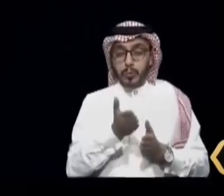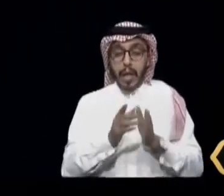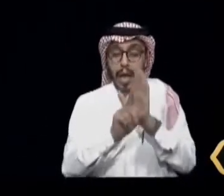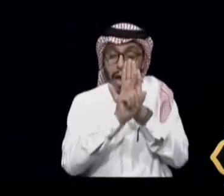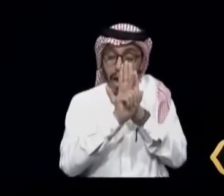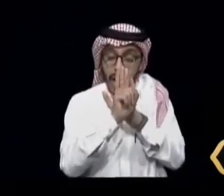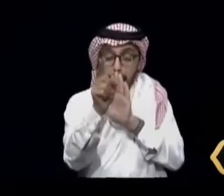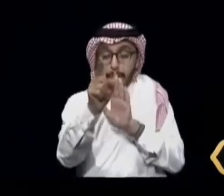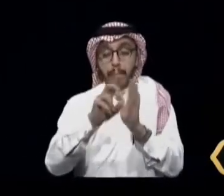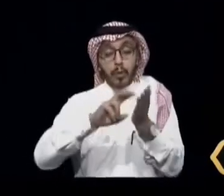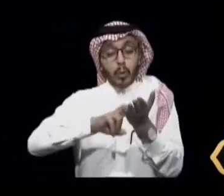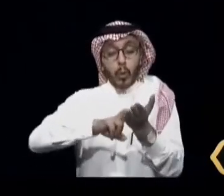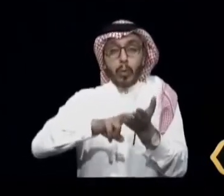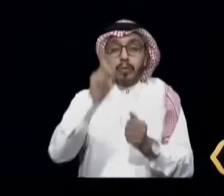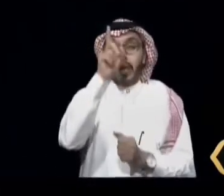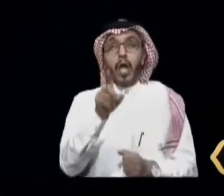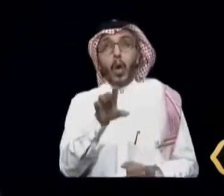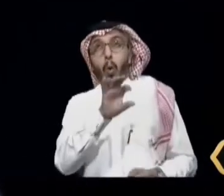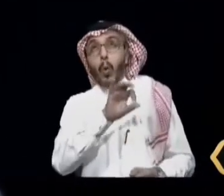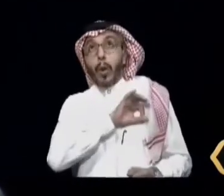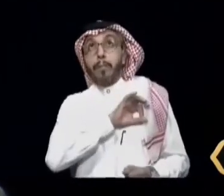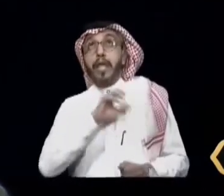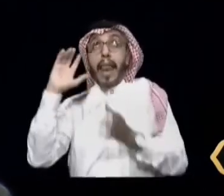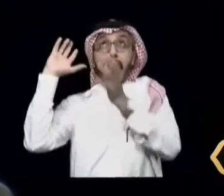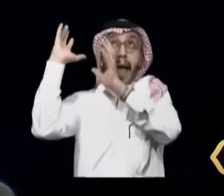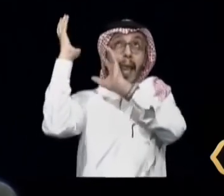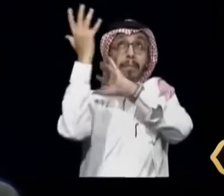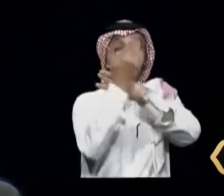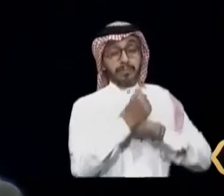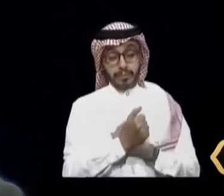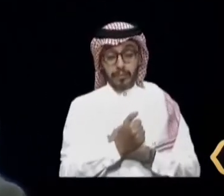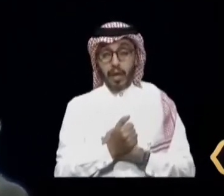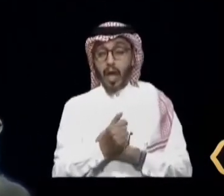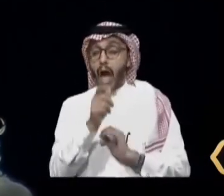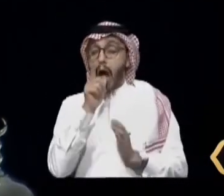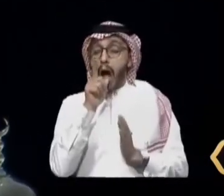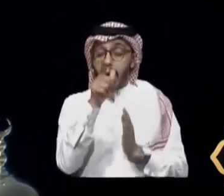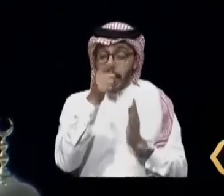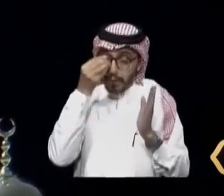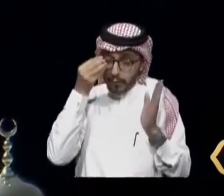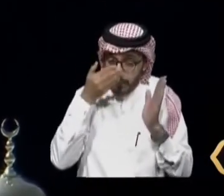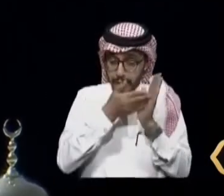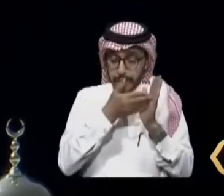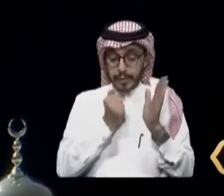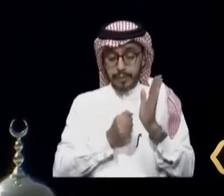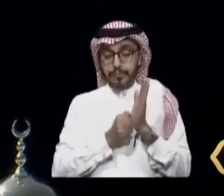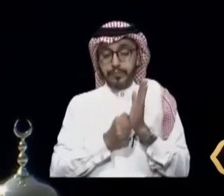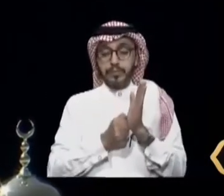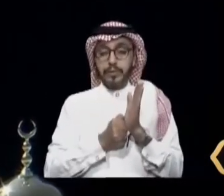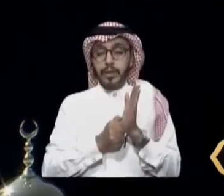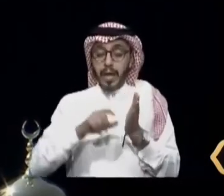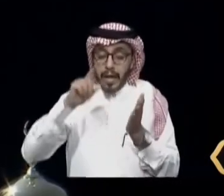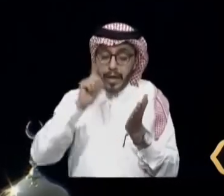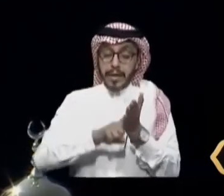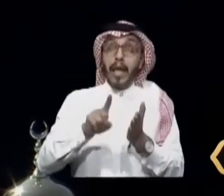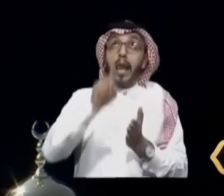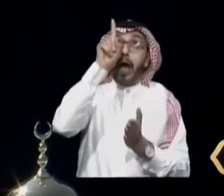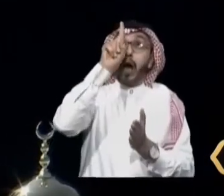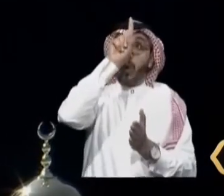وإمام المتقين ورحمة الله للعالمين، فقد قال سبحانه في الكتاب المبين: إن الله